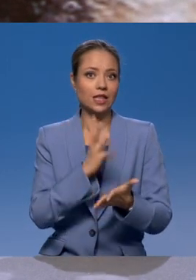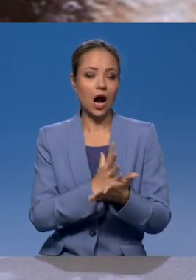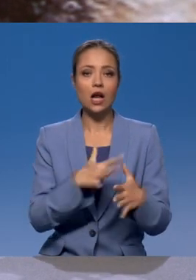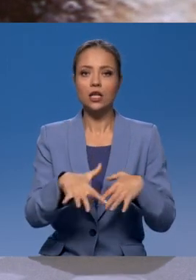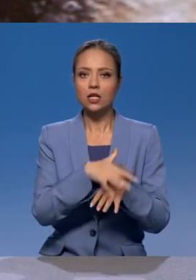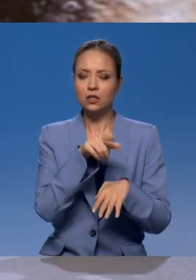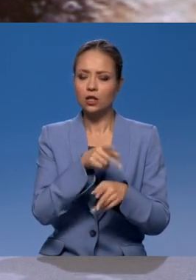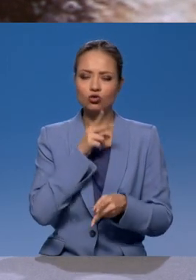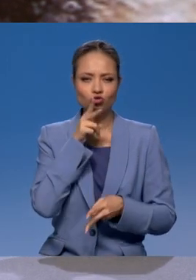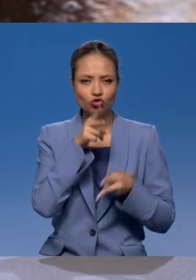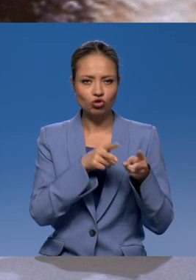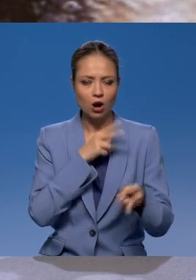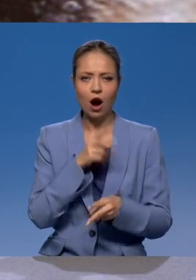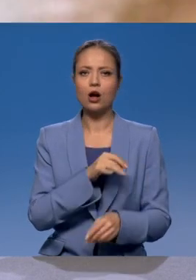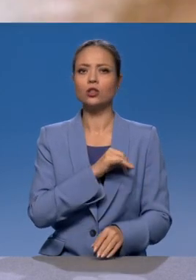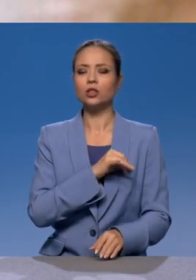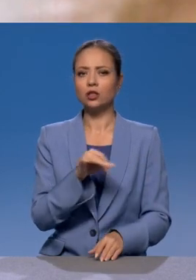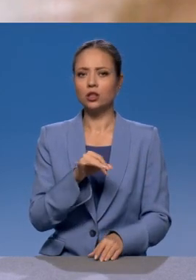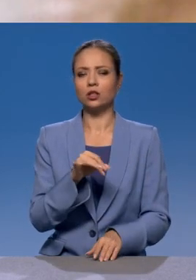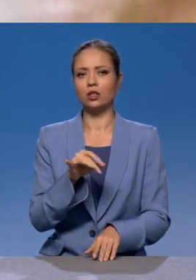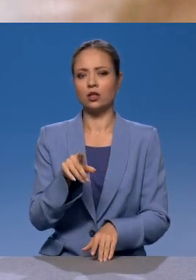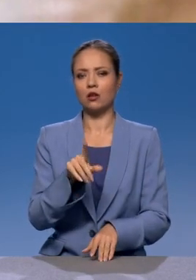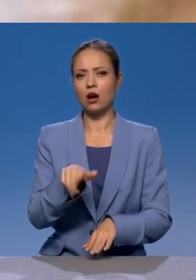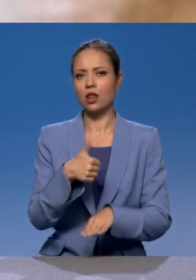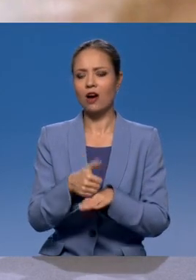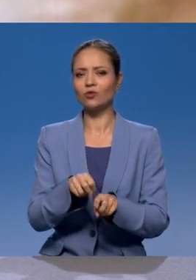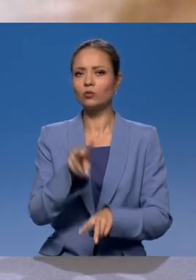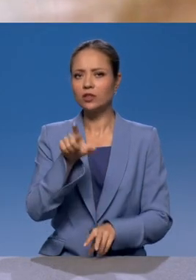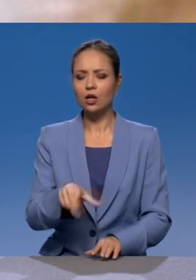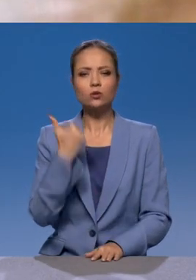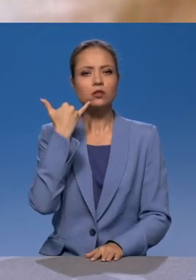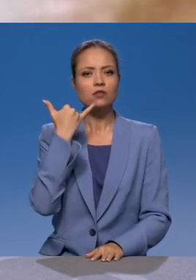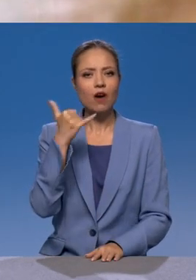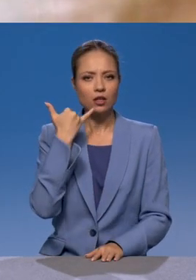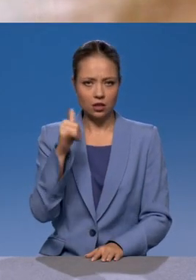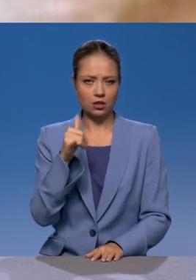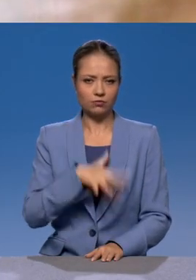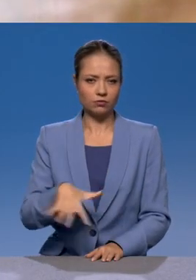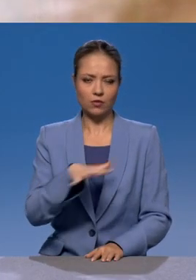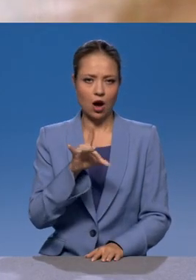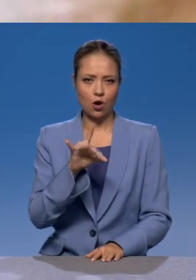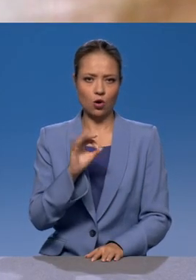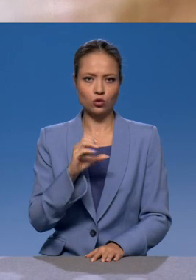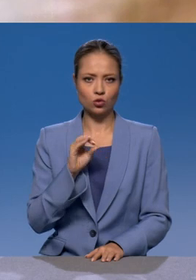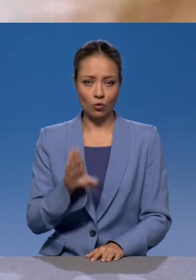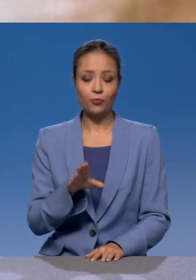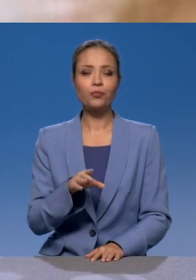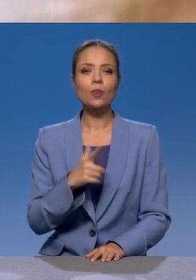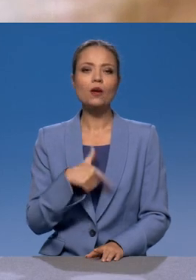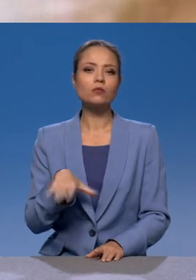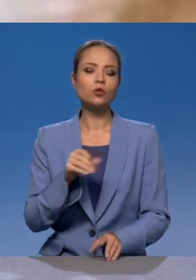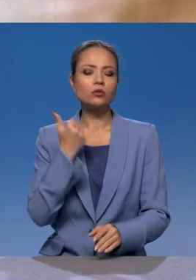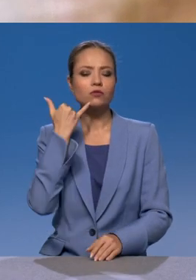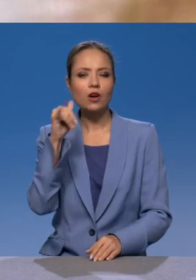этому инфекционисту главному звонили, Ростова. Мы это все это везде